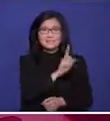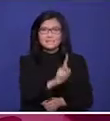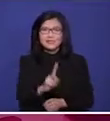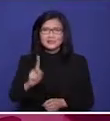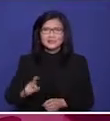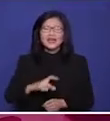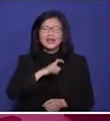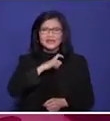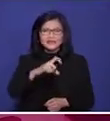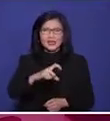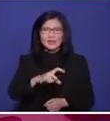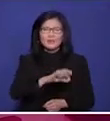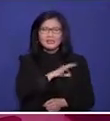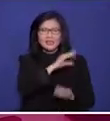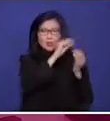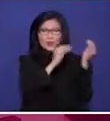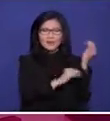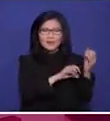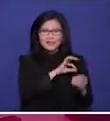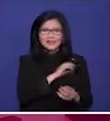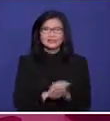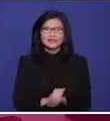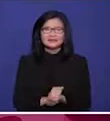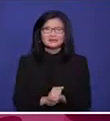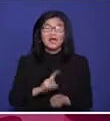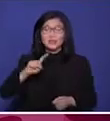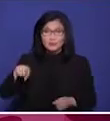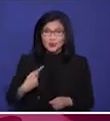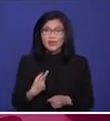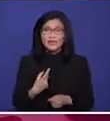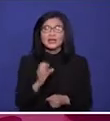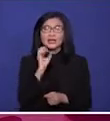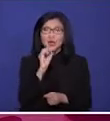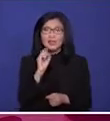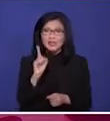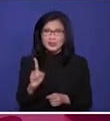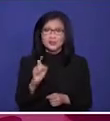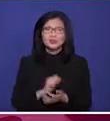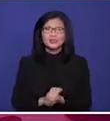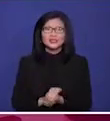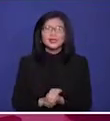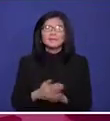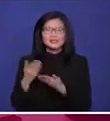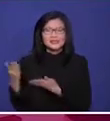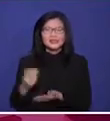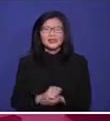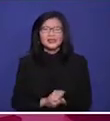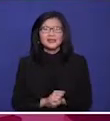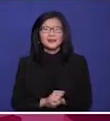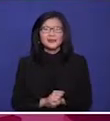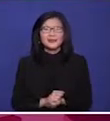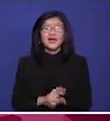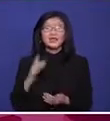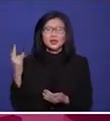dan Cawapres. Kita akan mulai dari pasangan nomor urut 01. Saya persilakan Bapak Joko Widodo dan Bapak Ma'ruf